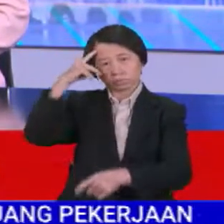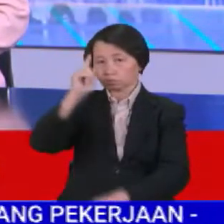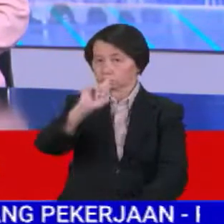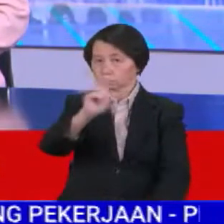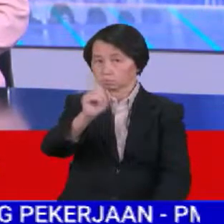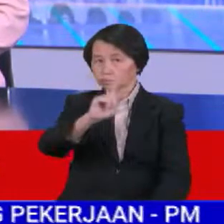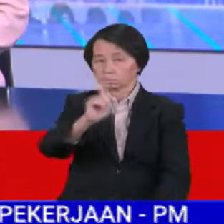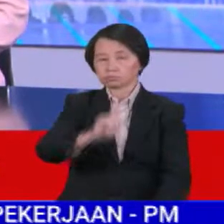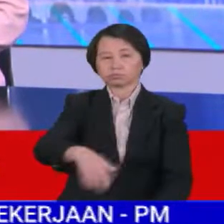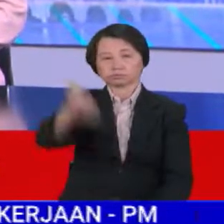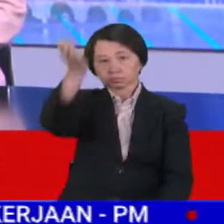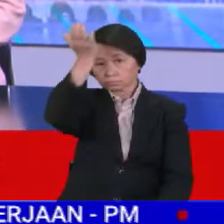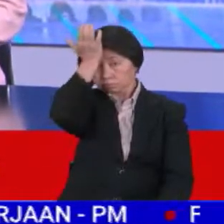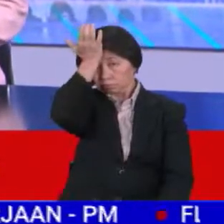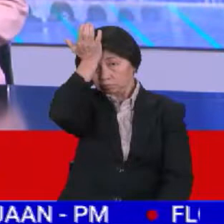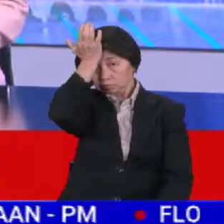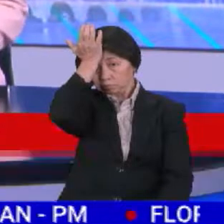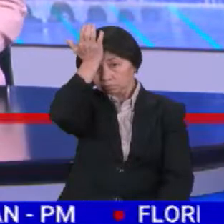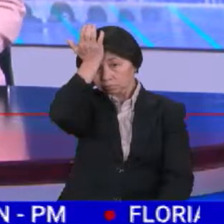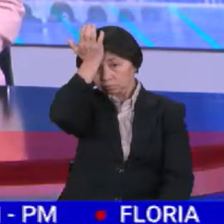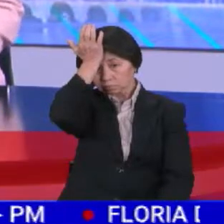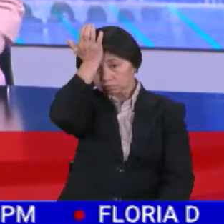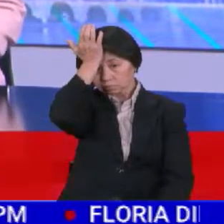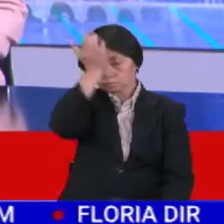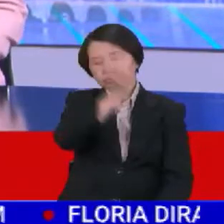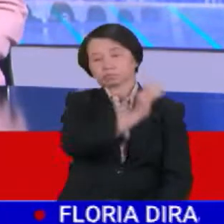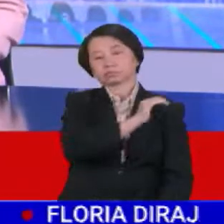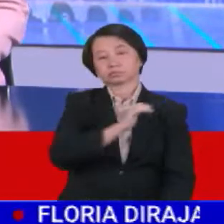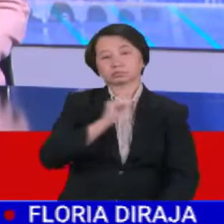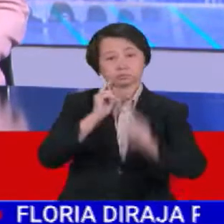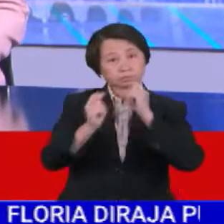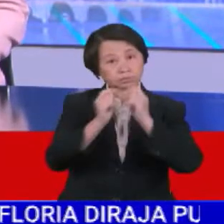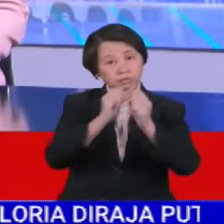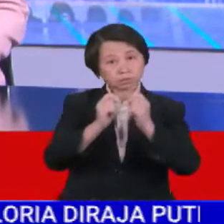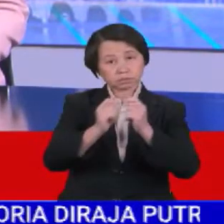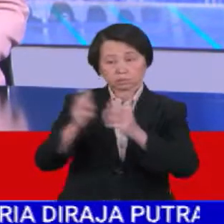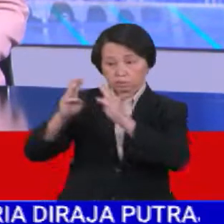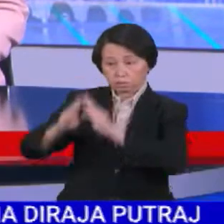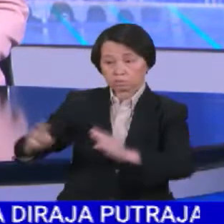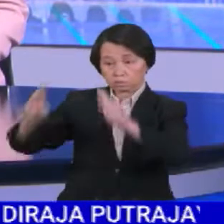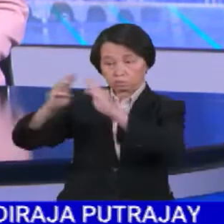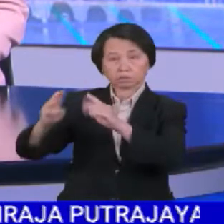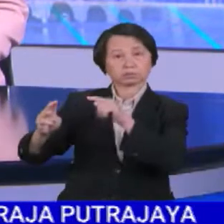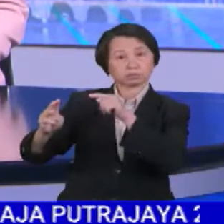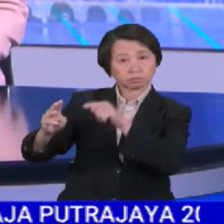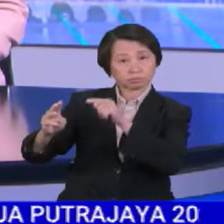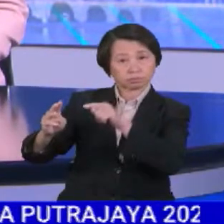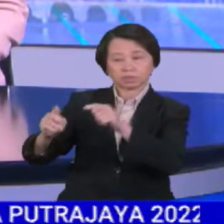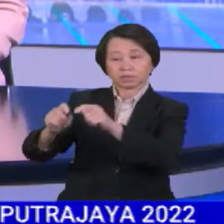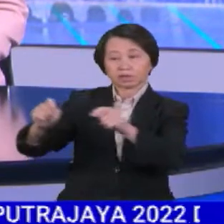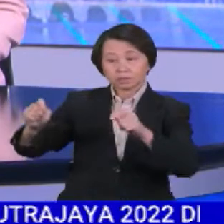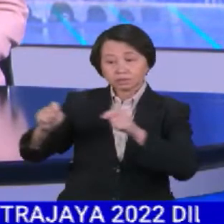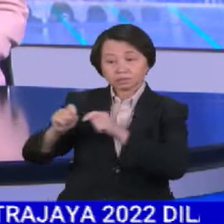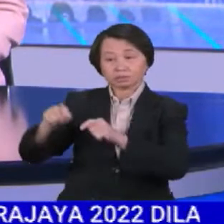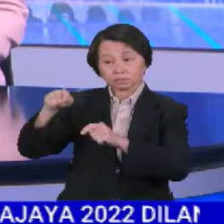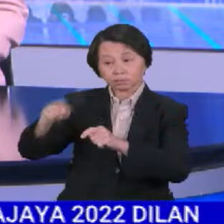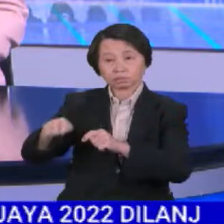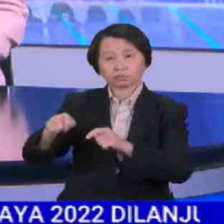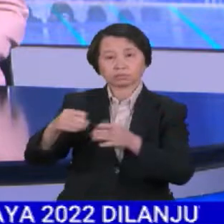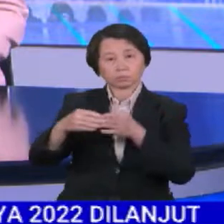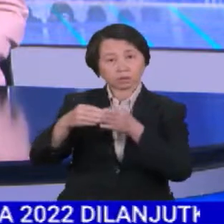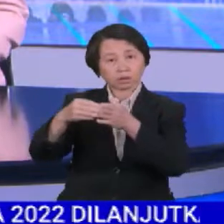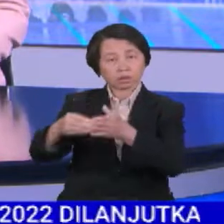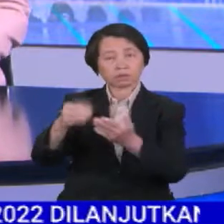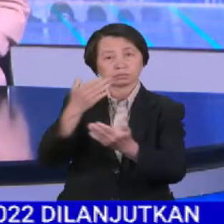Agong Al-Sultan Abdullah Riayatuddin Al-Mustafa Billah Shah bertitah, masjid seharusnya dijadikan institusi yang